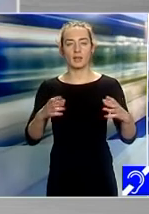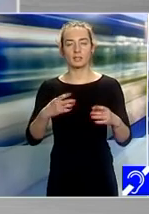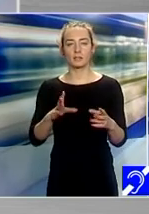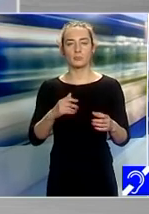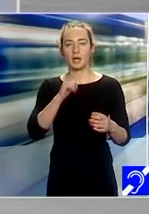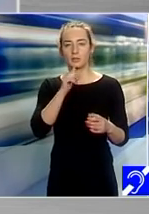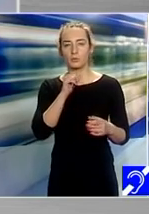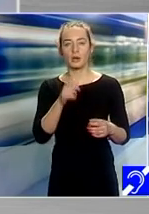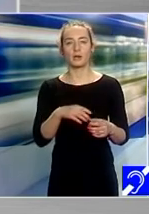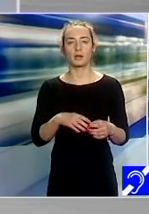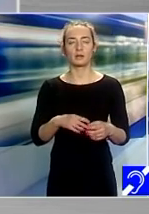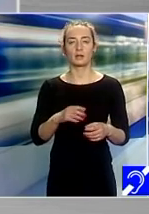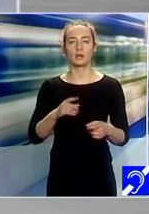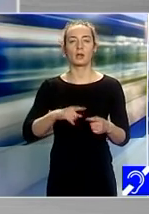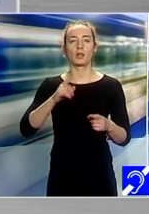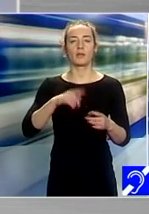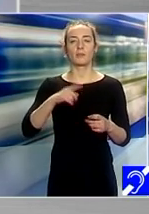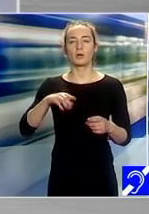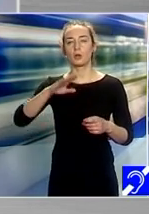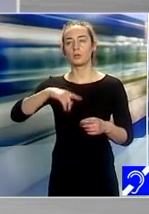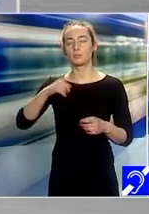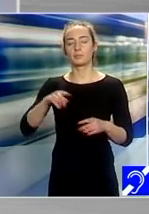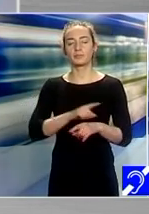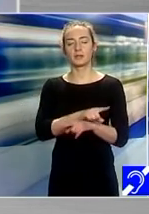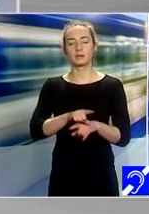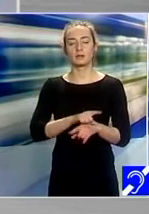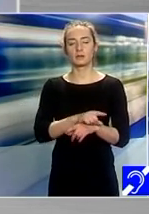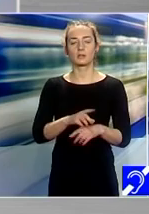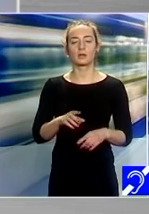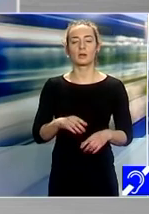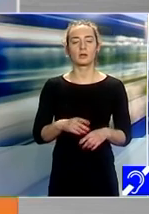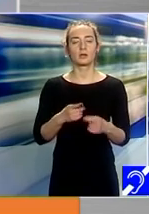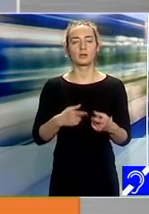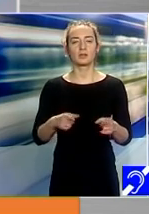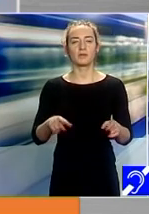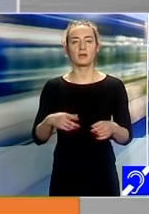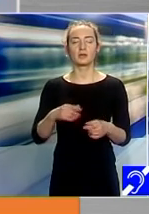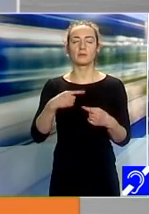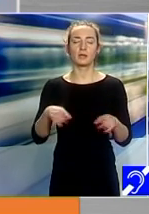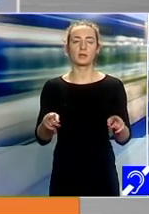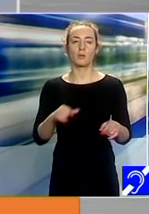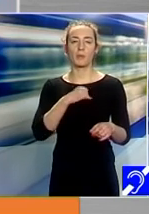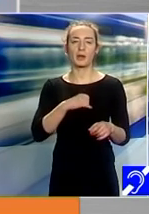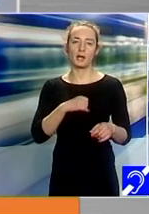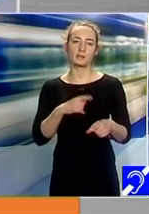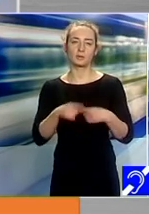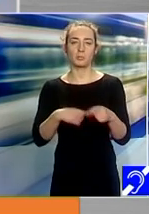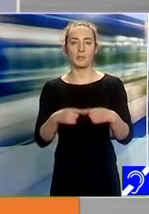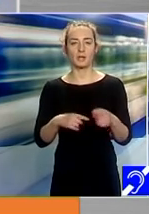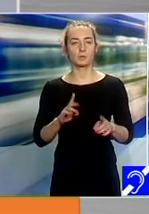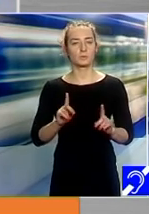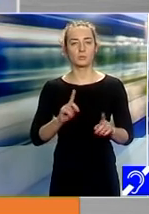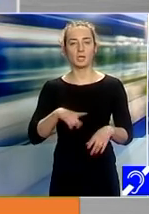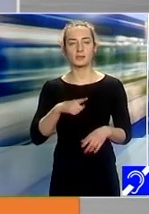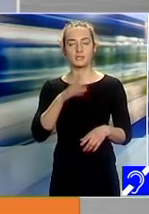rezultatul final imediat, ci după luni de zile. Mai necesită pansamente, uneori necesită alte intervenții. Deci nu este o chestie foarte